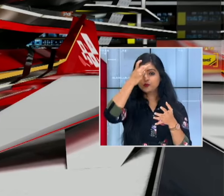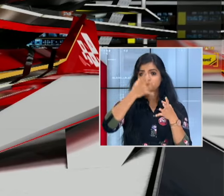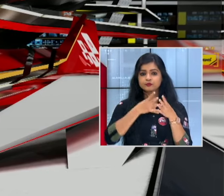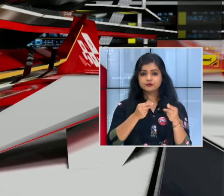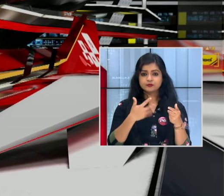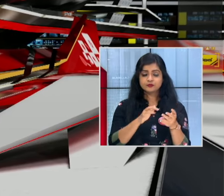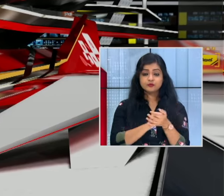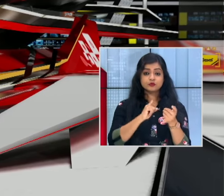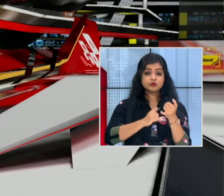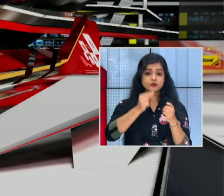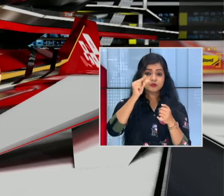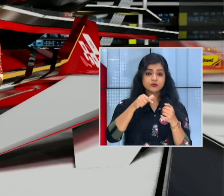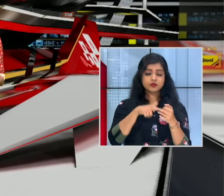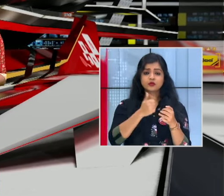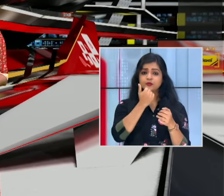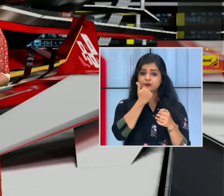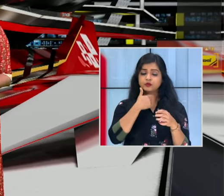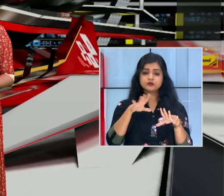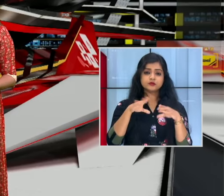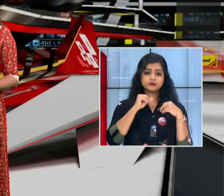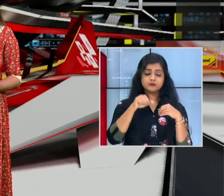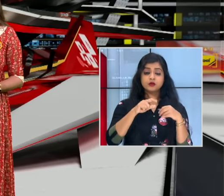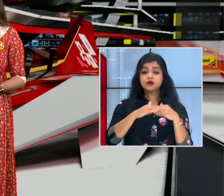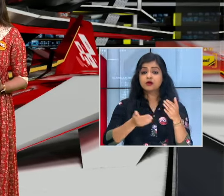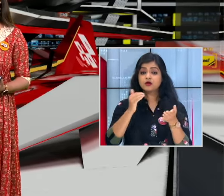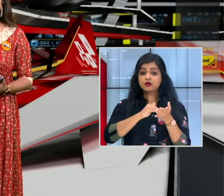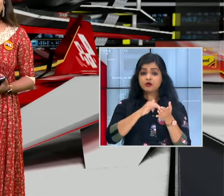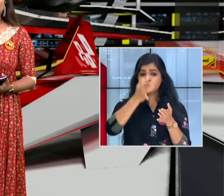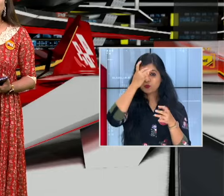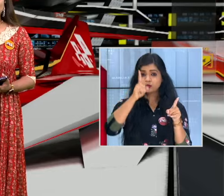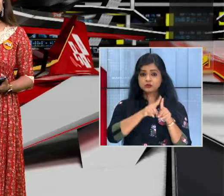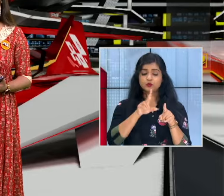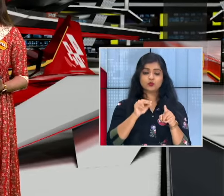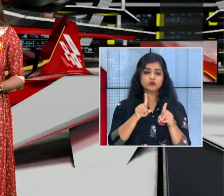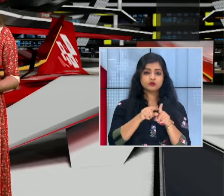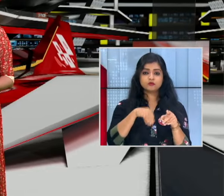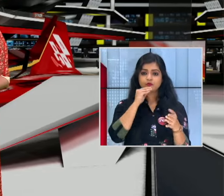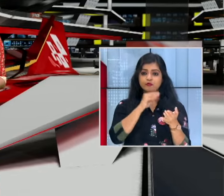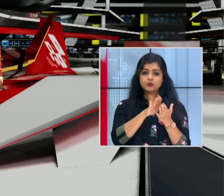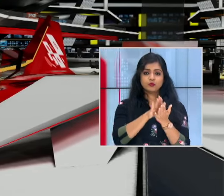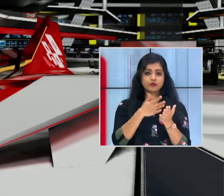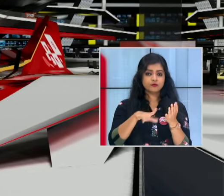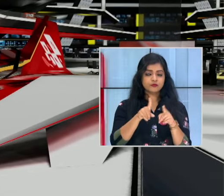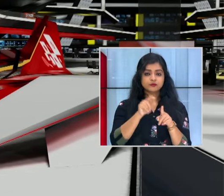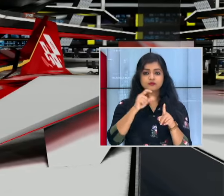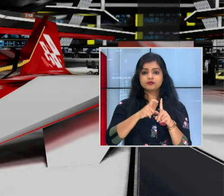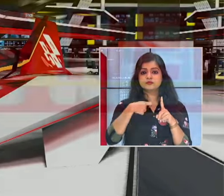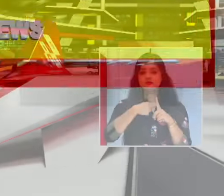പരിഹരിച്ചത്. സുഖ്വീന്ദർ സിംഗ് സുഖു വീഴ്ചകൾ അംഗീകരിച്ചുവെന്നും ഇനി അത്തരം പ്രശ്നങ്ങൾ ഉണ്ടാകില്ലെന്നും അറിയിച്ചതായും ഡി കെ ശിവകുമാർ പറഞ്ഞു.